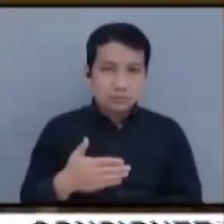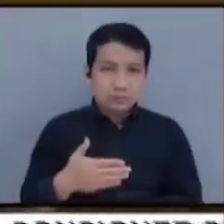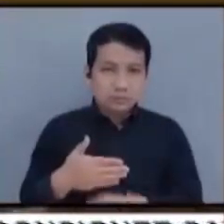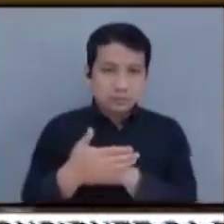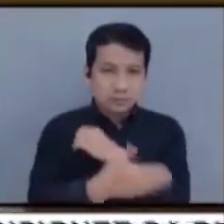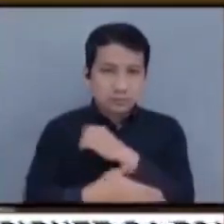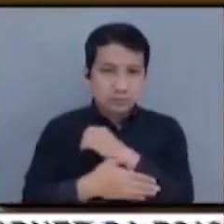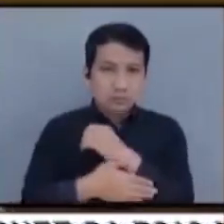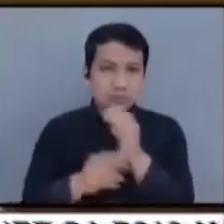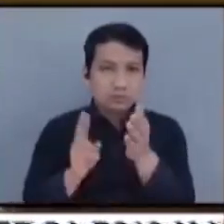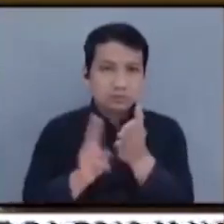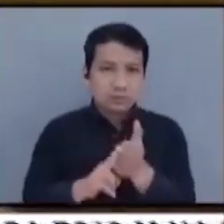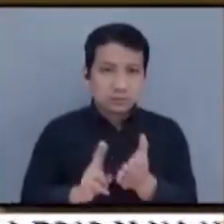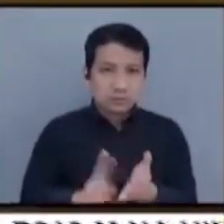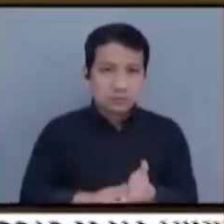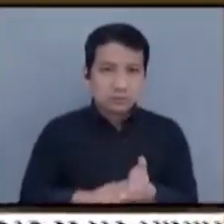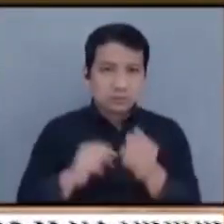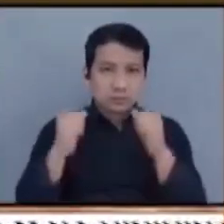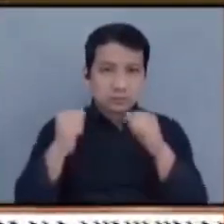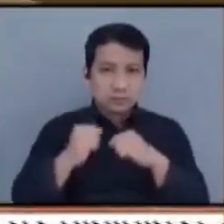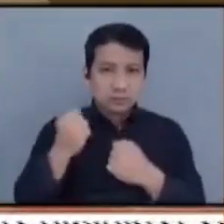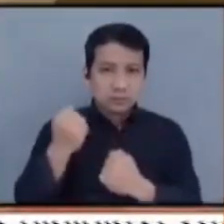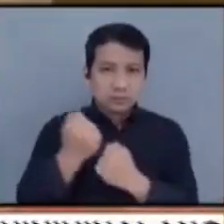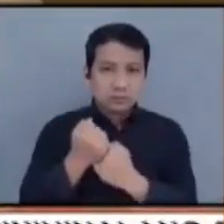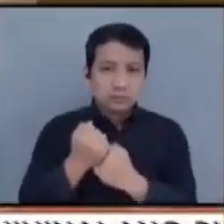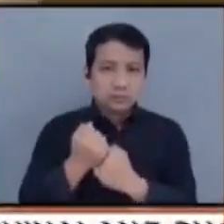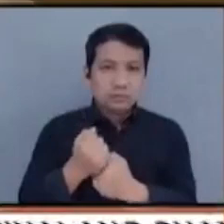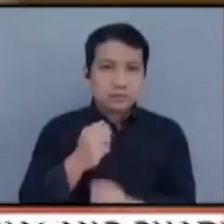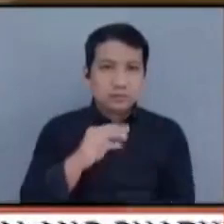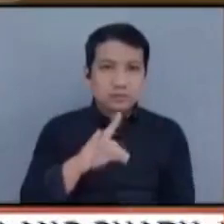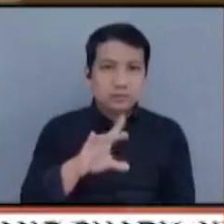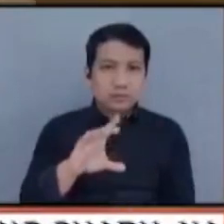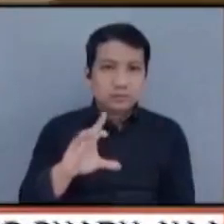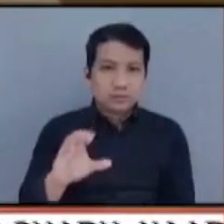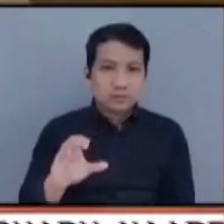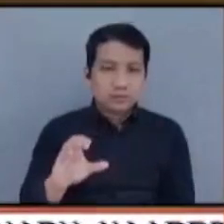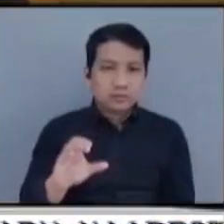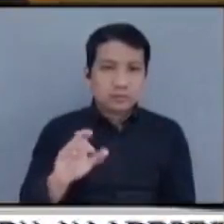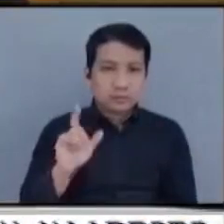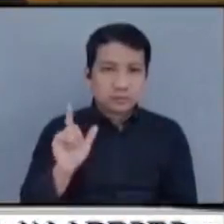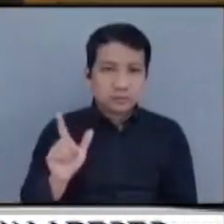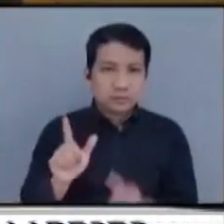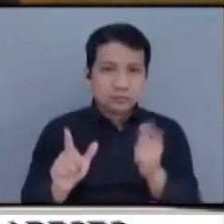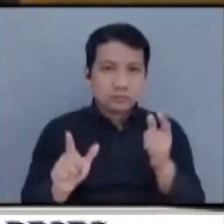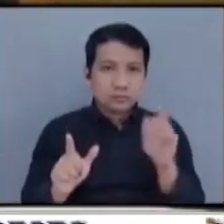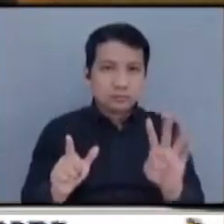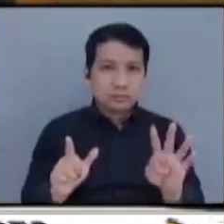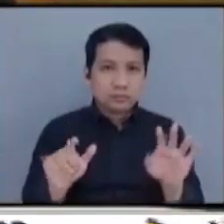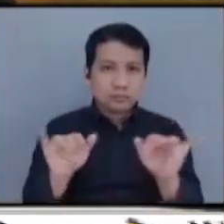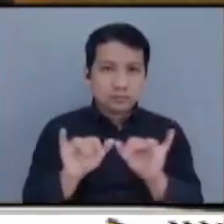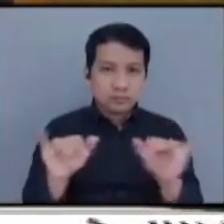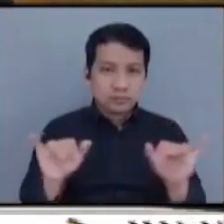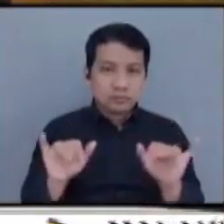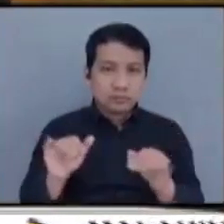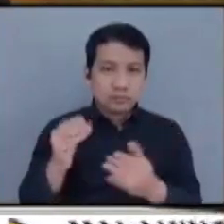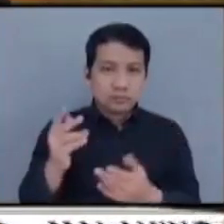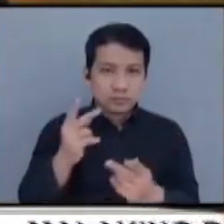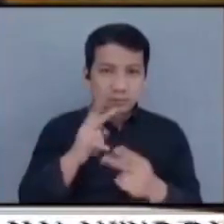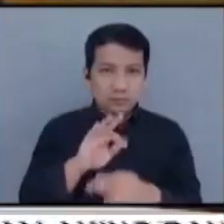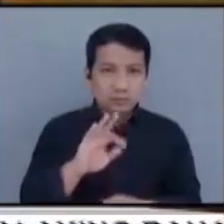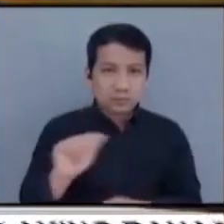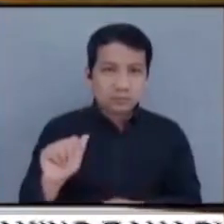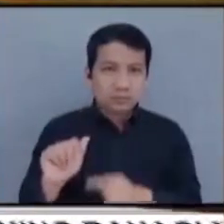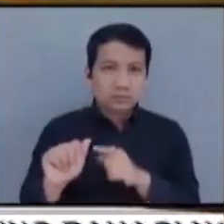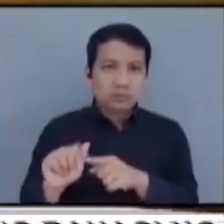sa Mutual Logistics Supporting Arrangement o MLSA sa pagtatapos ng 2024, gayon din sa status ng Visiting Forces Agreement o